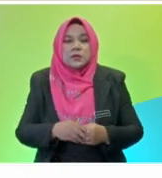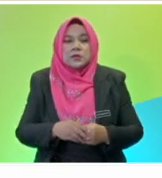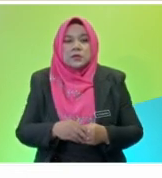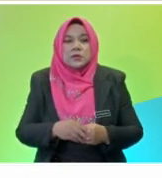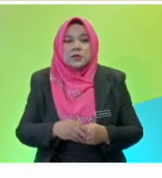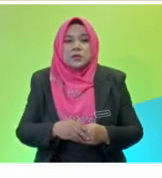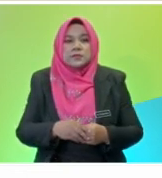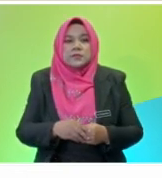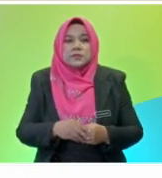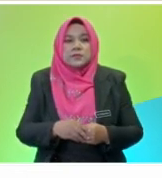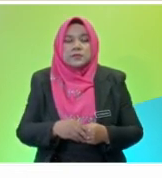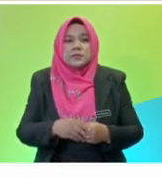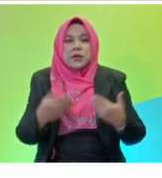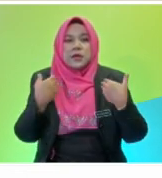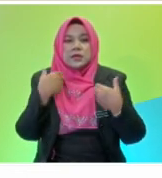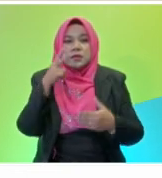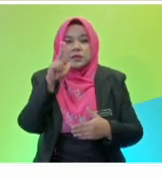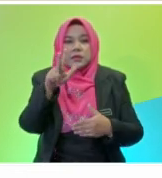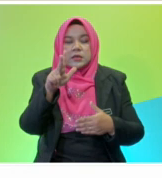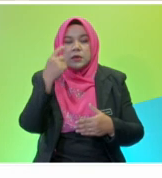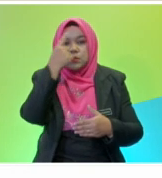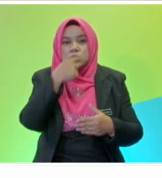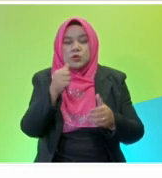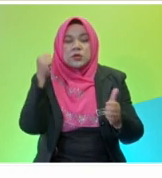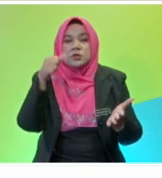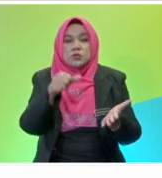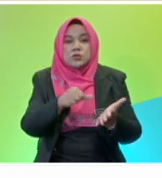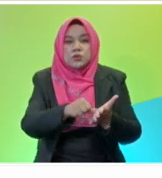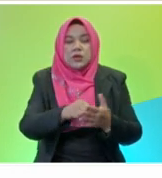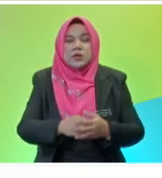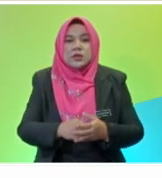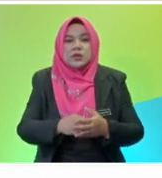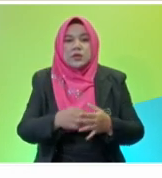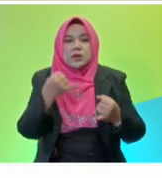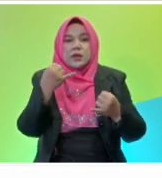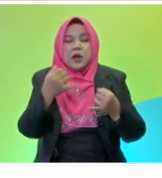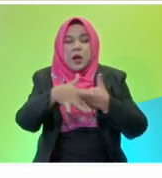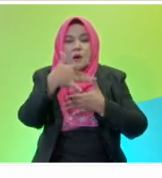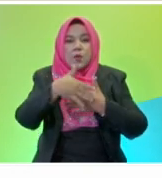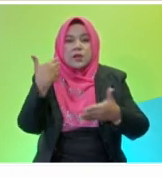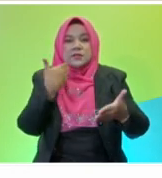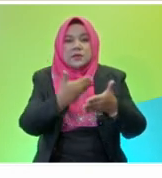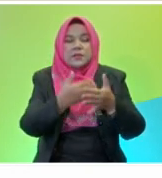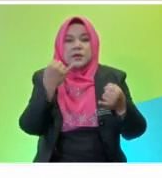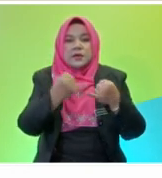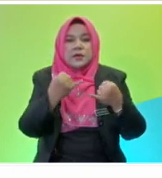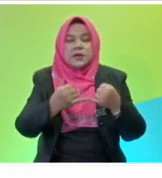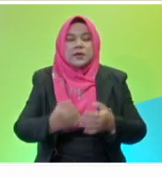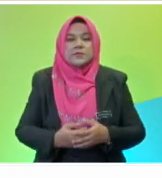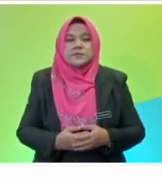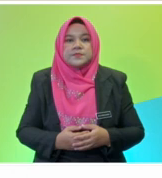ada satu-satu tiga halaman mengandung semua panduan dari awal hingga akhir mereka proses PBB